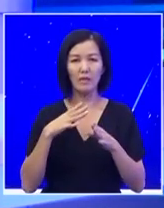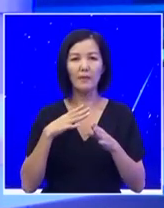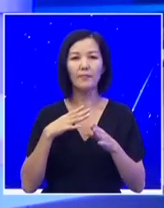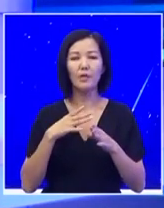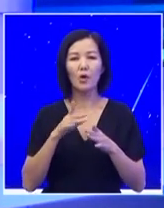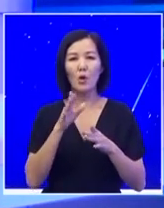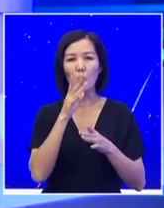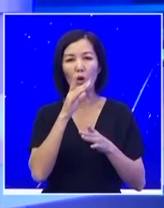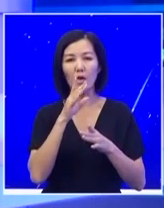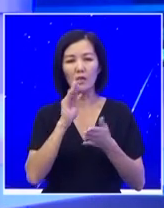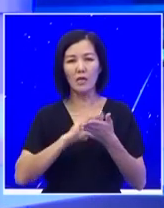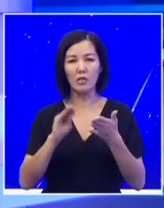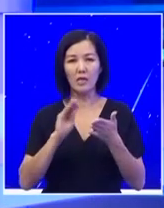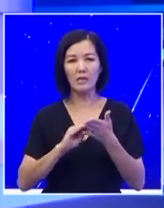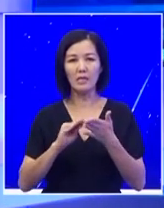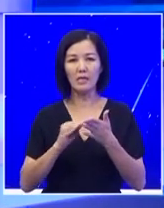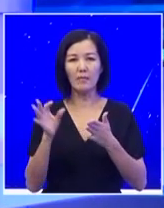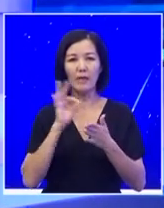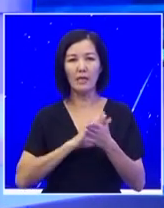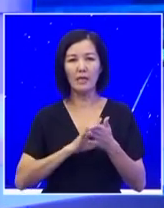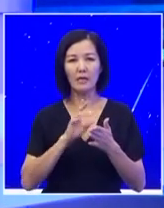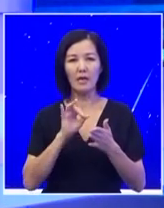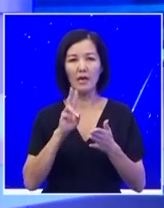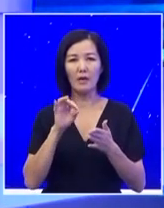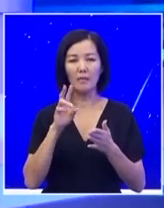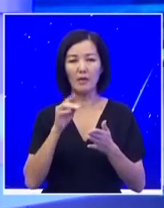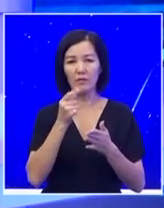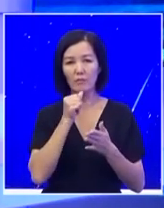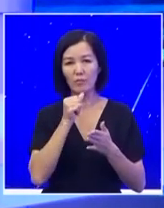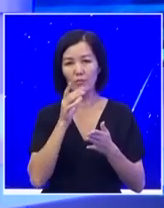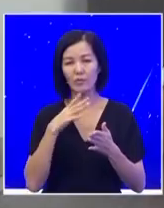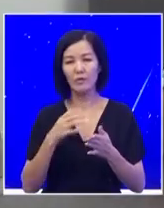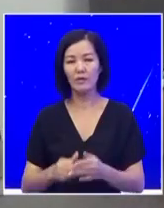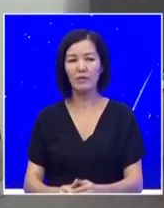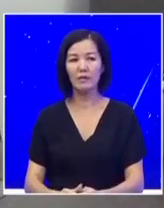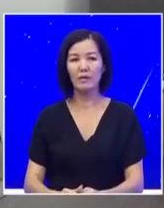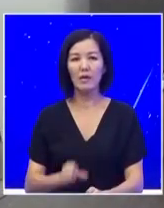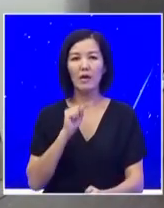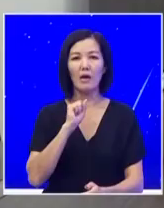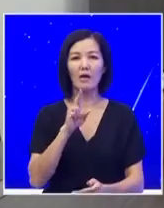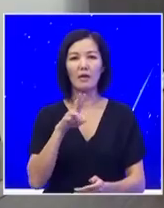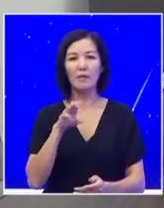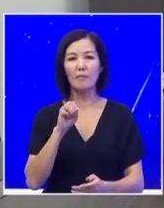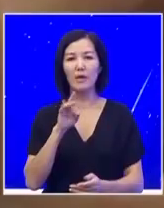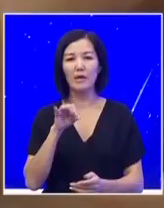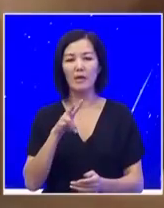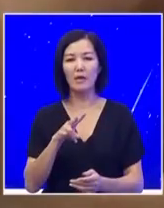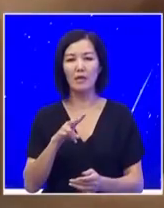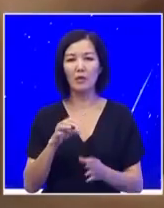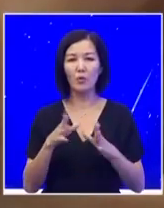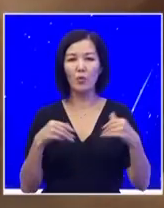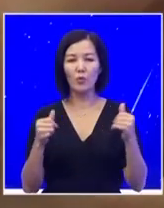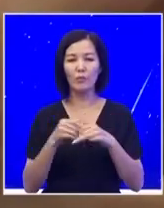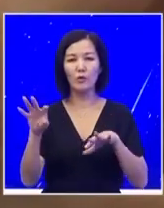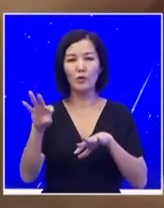межелі уақытқа портал қызметін пайдаланғанның бірі Ақмарал Байсейтова. Ақмарал Асқарова, бұл оның отбасы